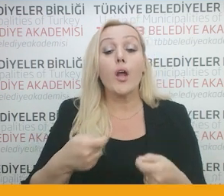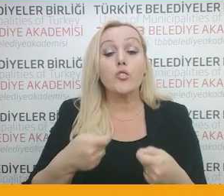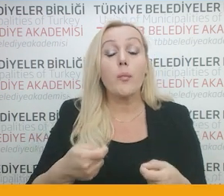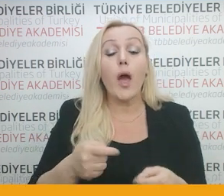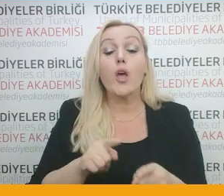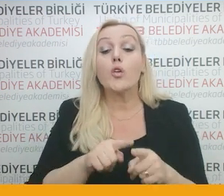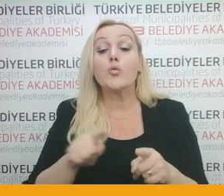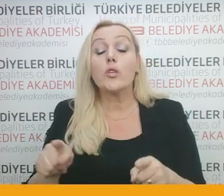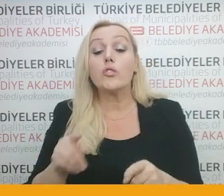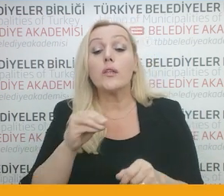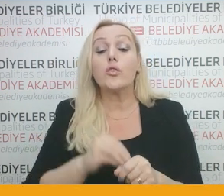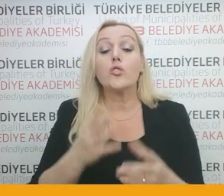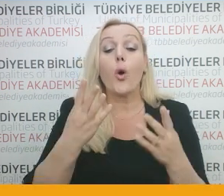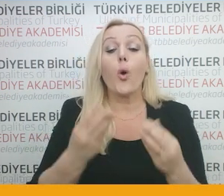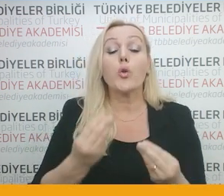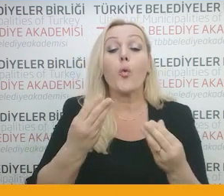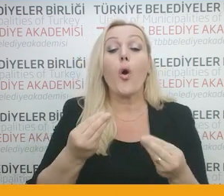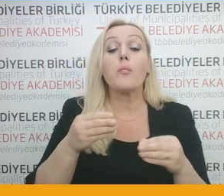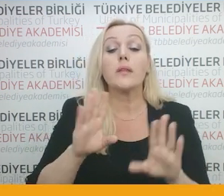olup olmadığına bakmak gerekir demiş.